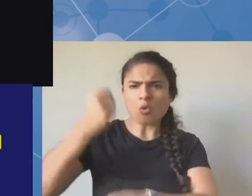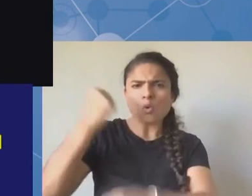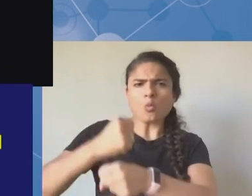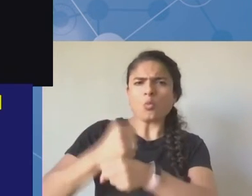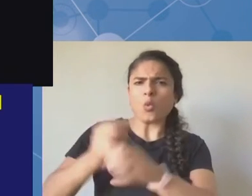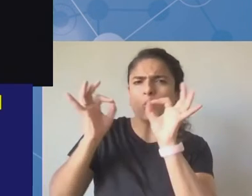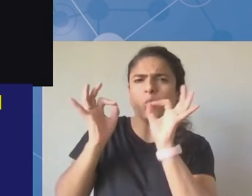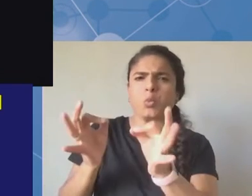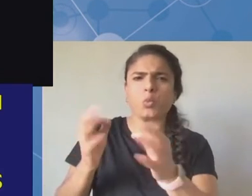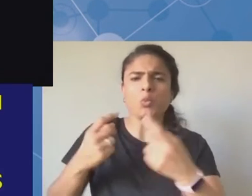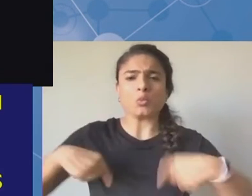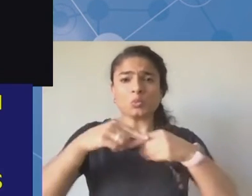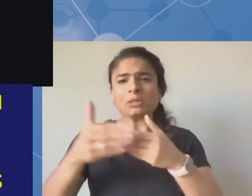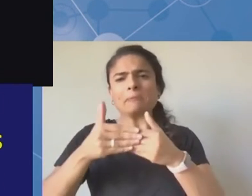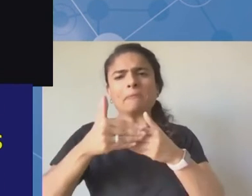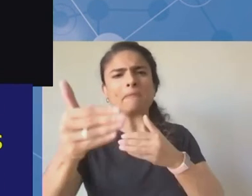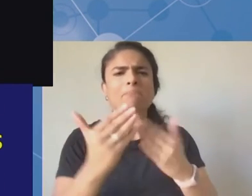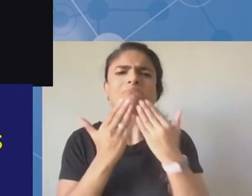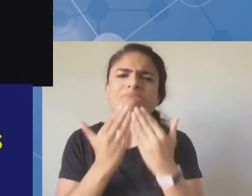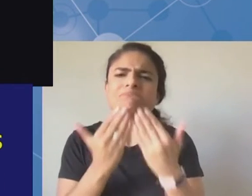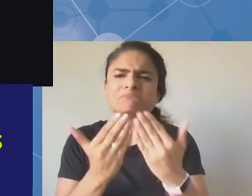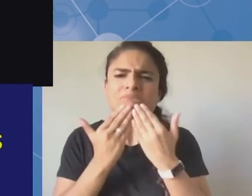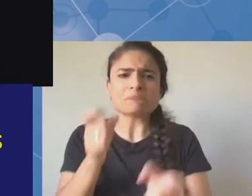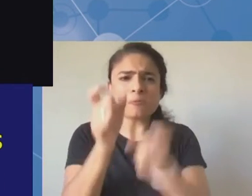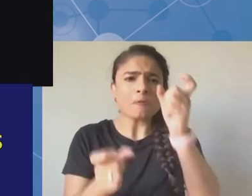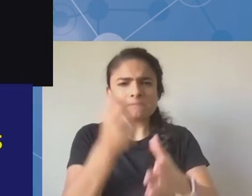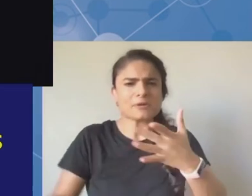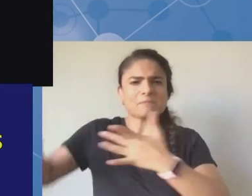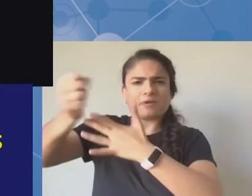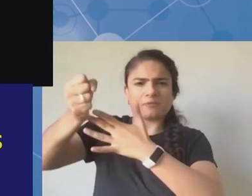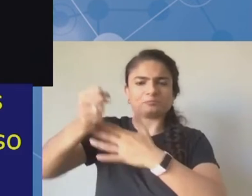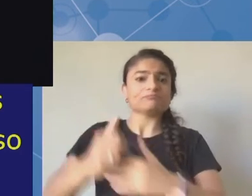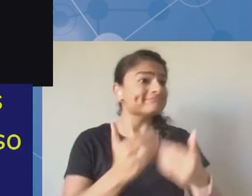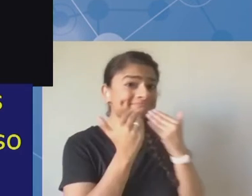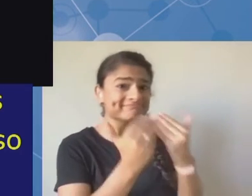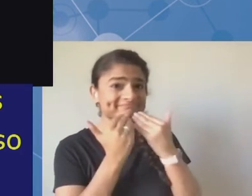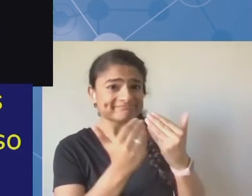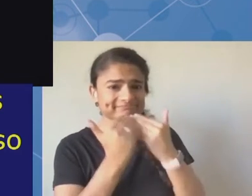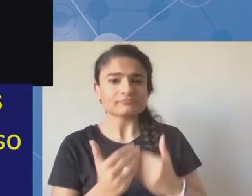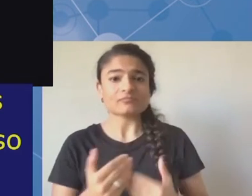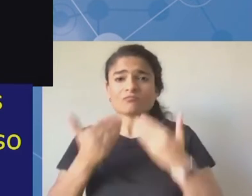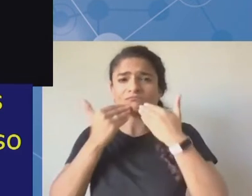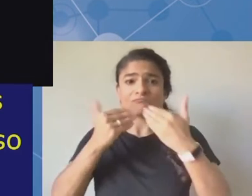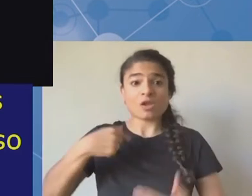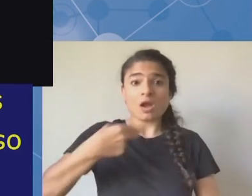человек. Меня зовут Касан Габриэль. Я приехал из Танзании, и я также представляю